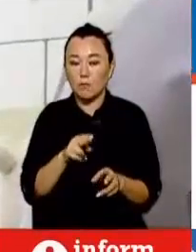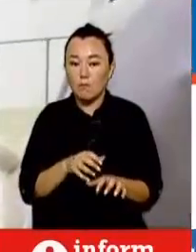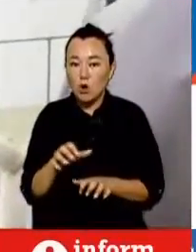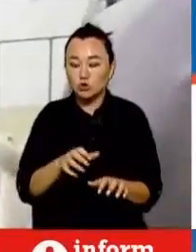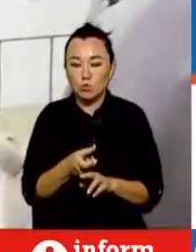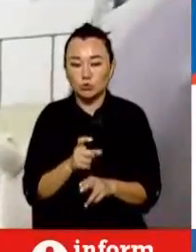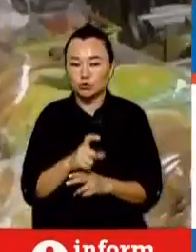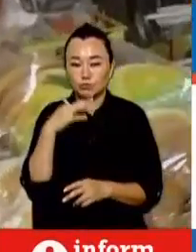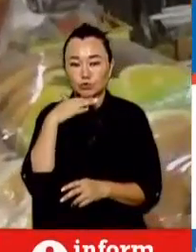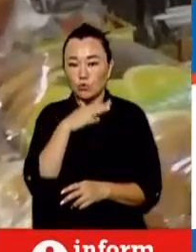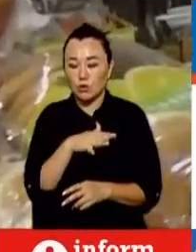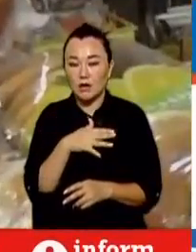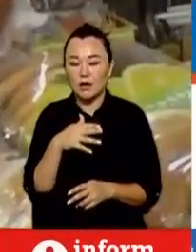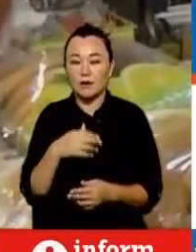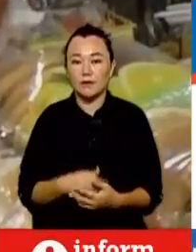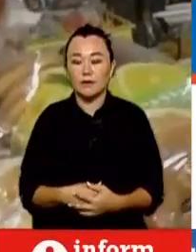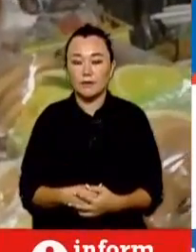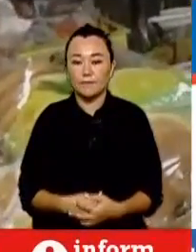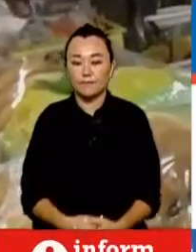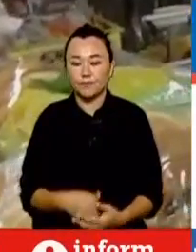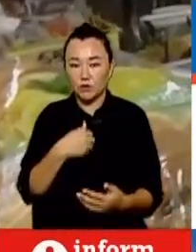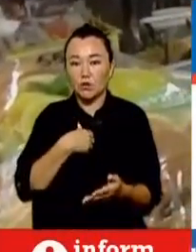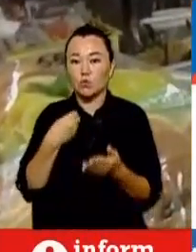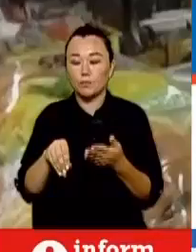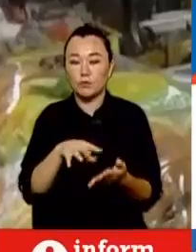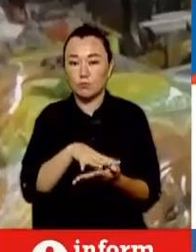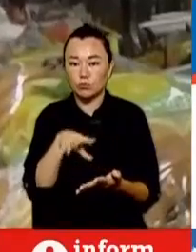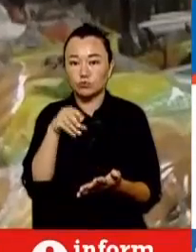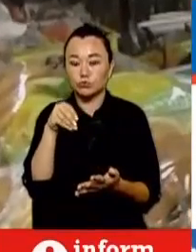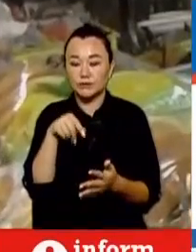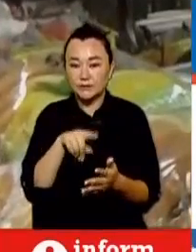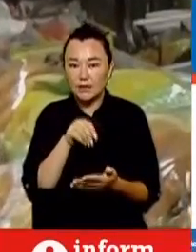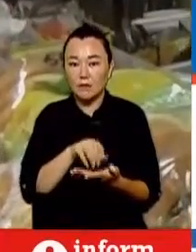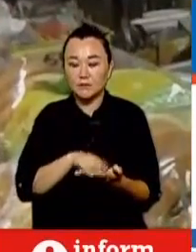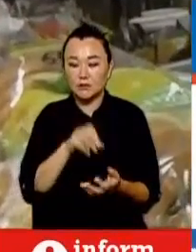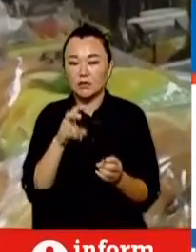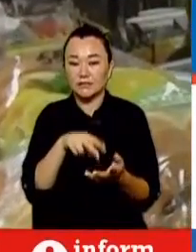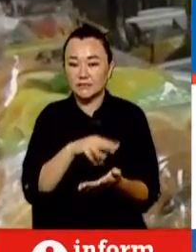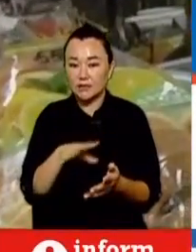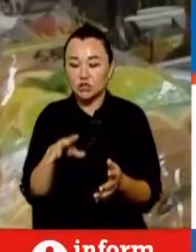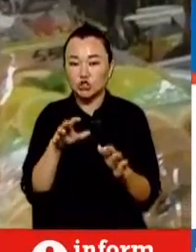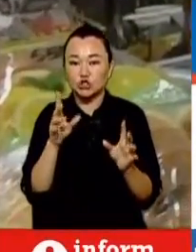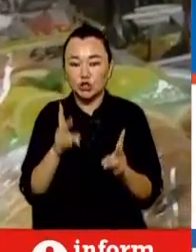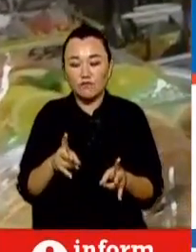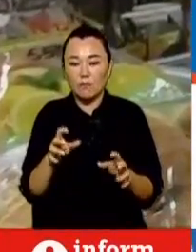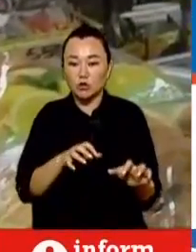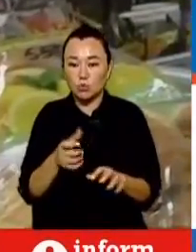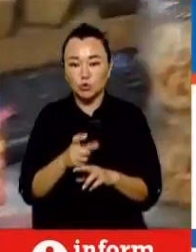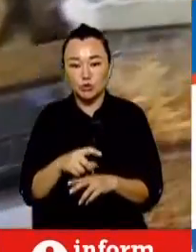мошенников очень много. Я купила булочку, здесь написано, как не стать жертвой мошенников. Очень